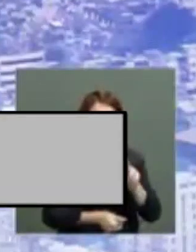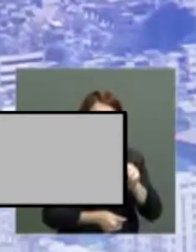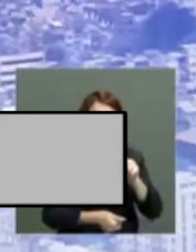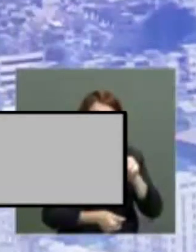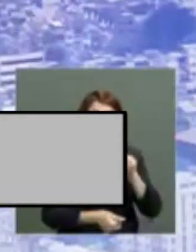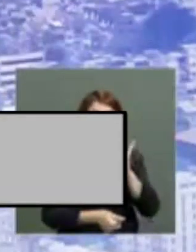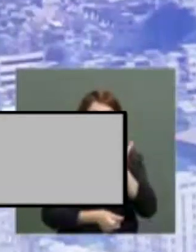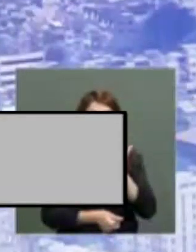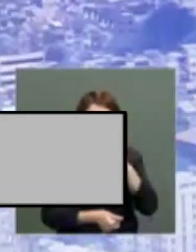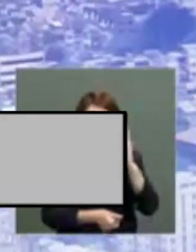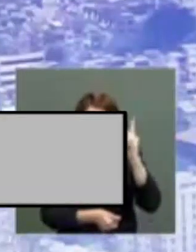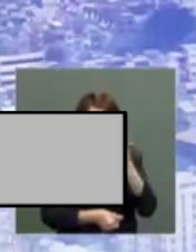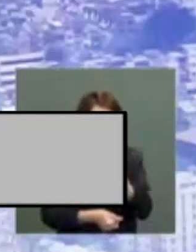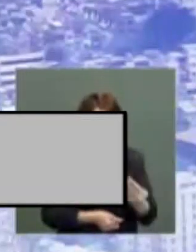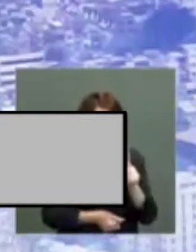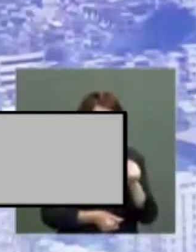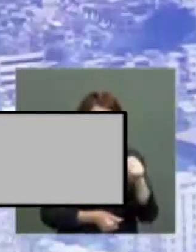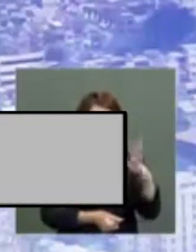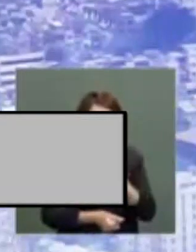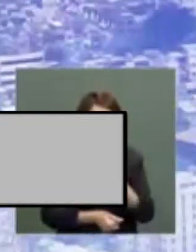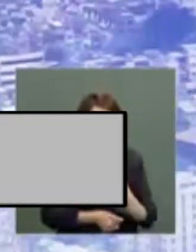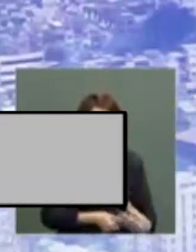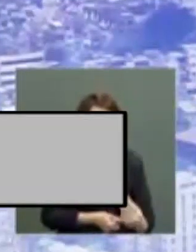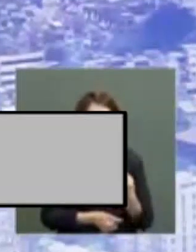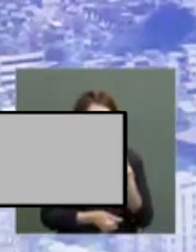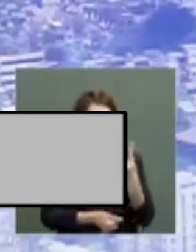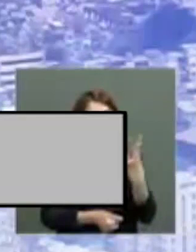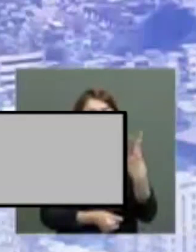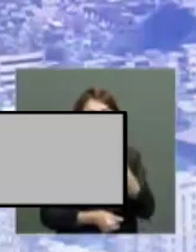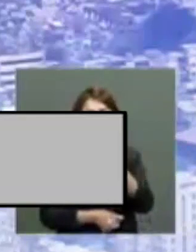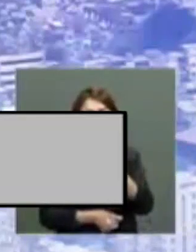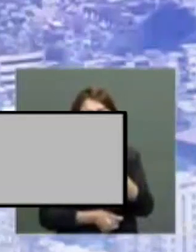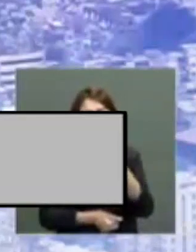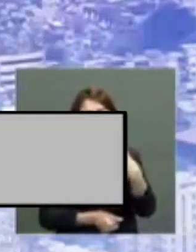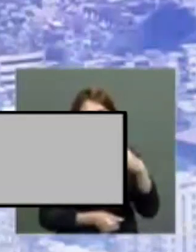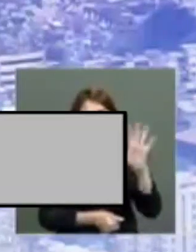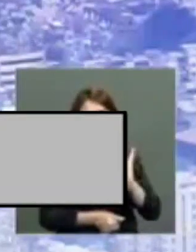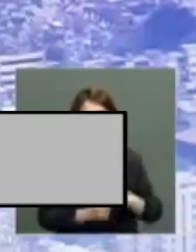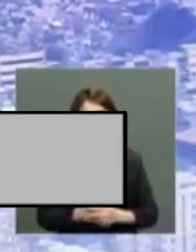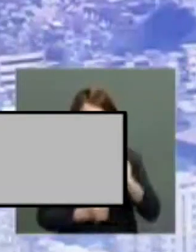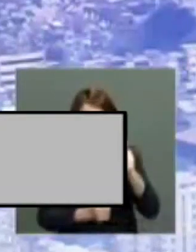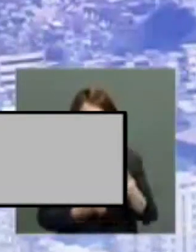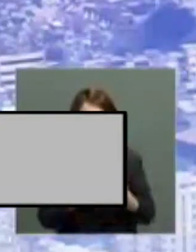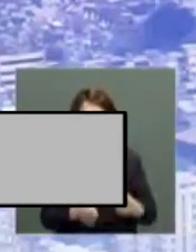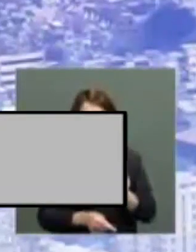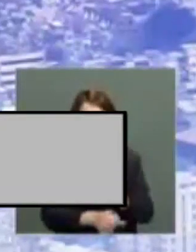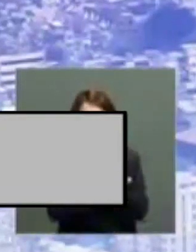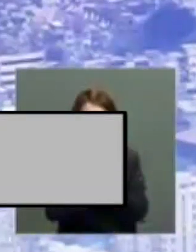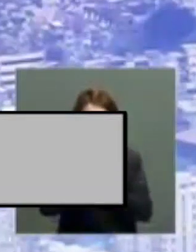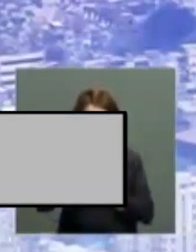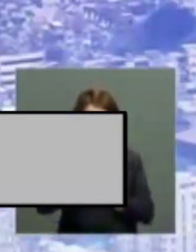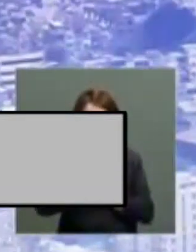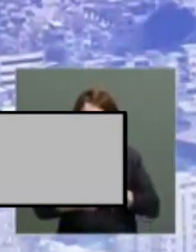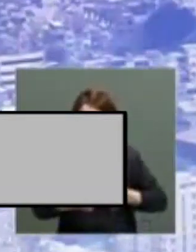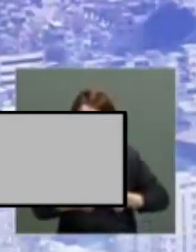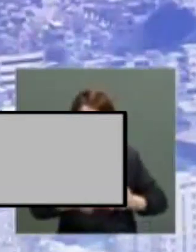ล้วต่อไปได้20กว่าแล้วเป็นตัวเลขเดี่ยวๆด้วยยิ่งจะดีแต่ขณะเดียวกันการมีกรอบป้องกันสัก 3-4 ข้ออย่างนี้ตั้ง